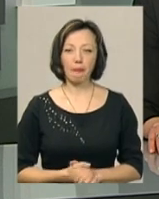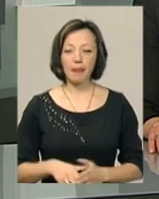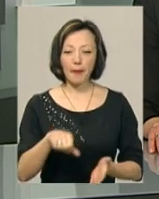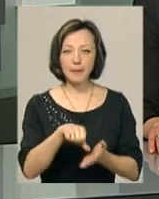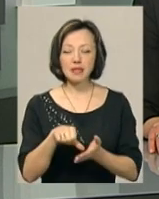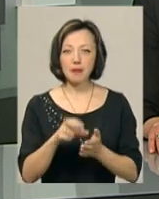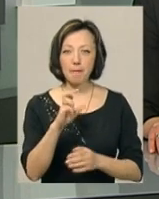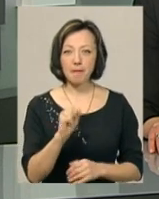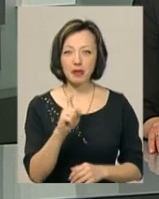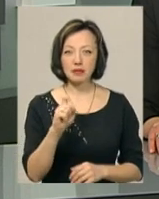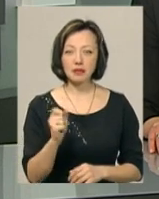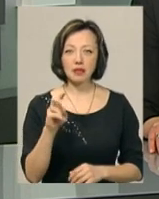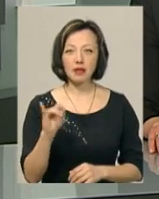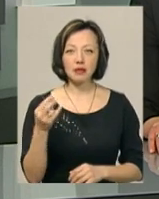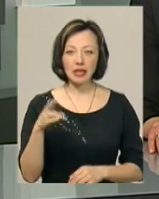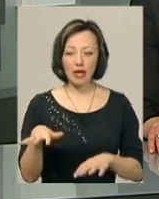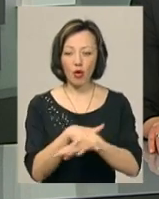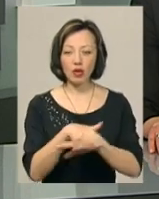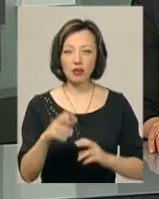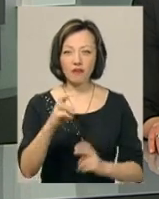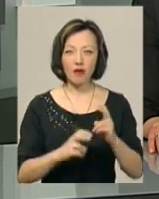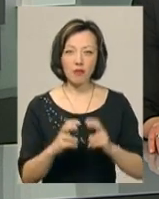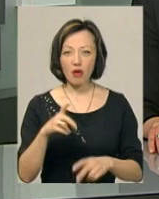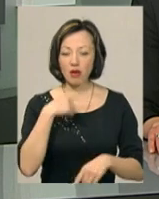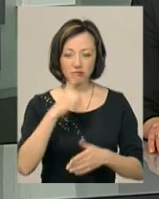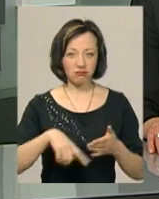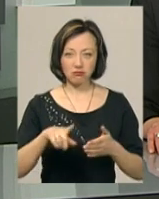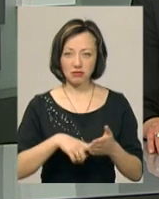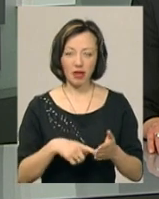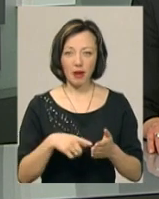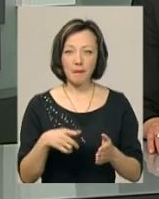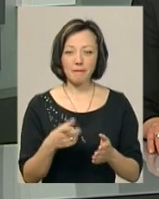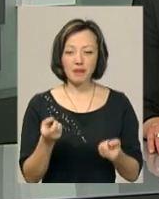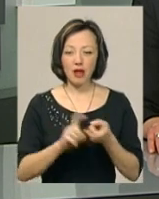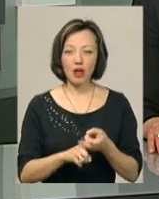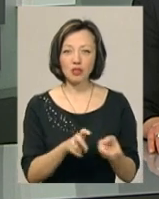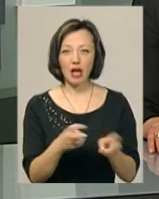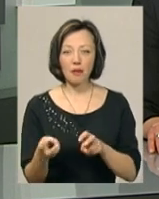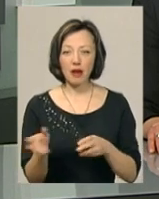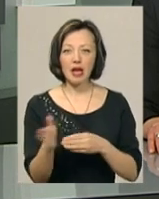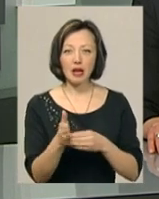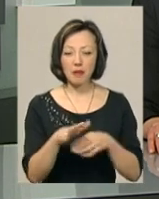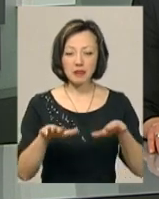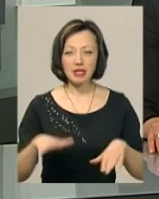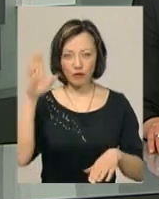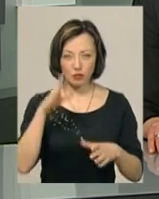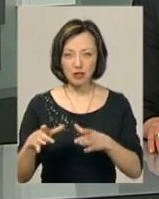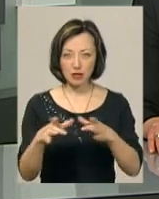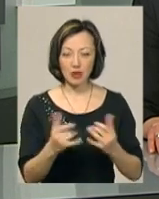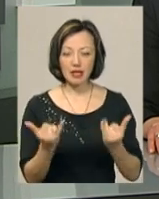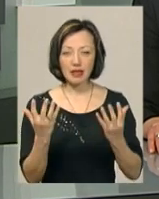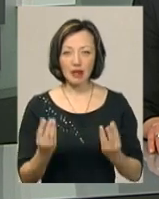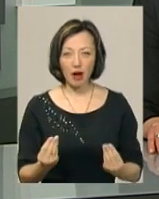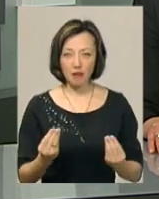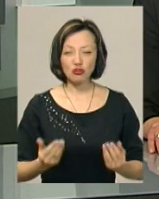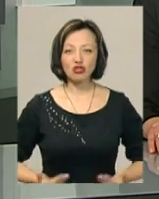Представники Базалійської трикотажної фабрики спростовують свою причетність до загибелі риби у місцевому ставку. Нагадаю, днями жителі Базалії, що в